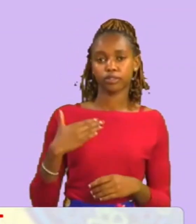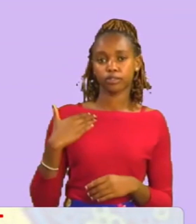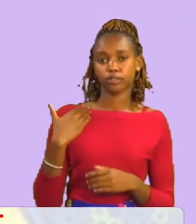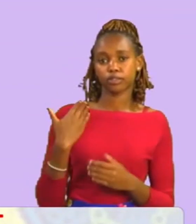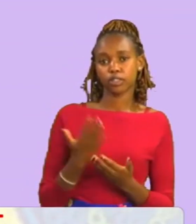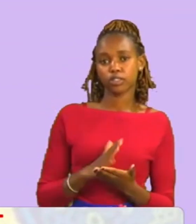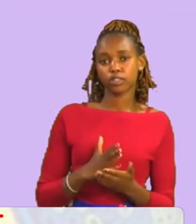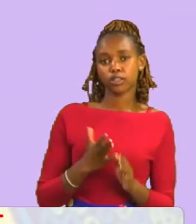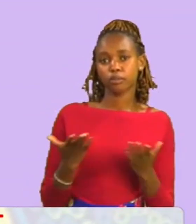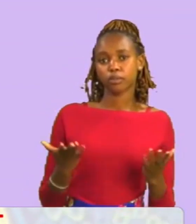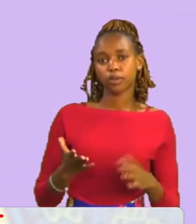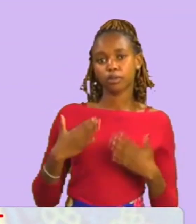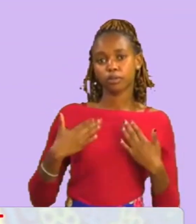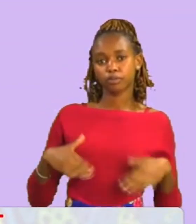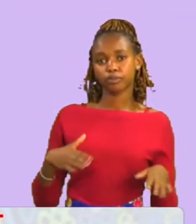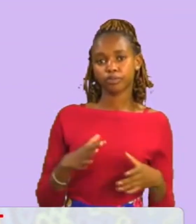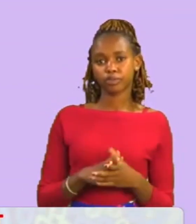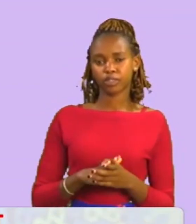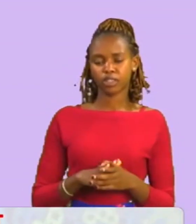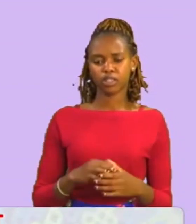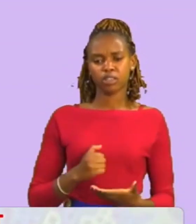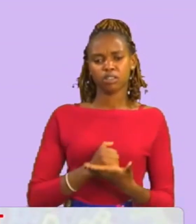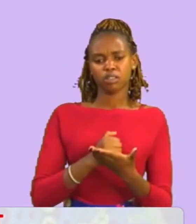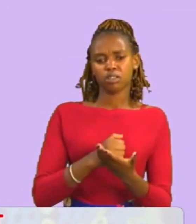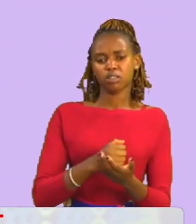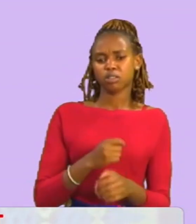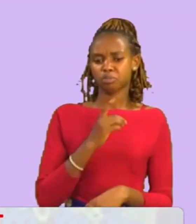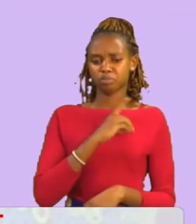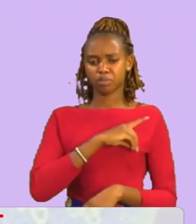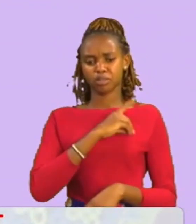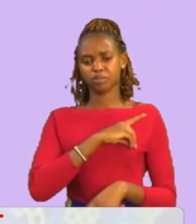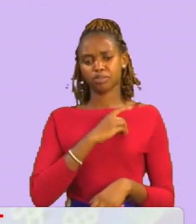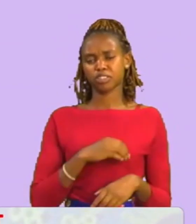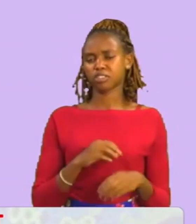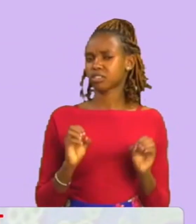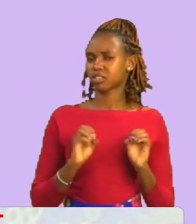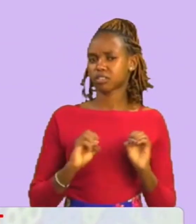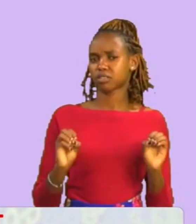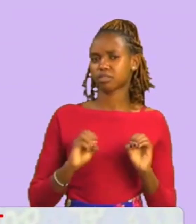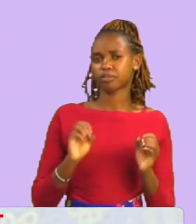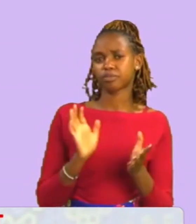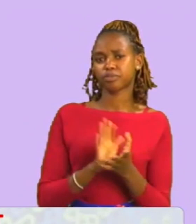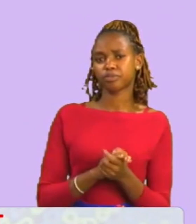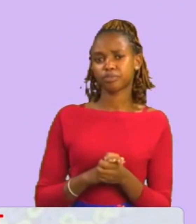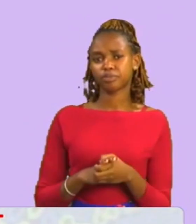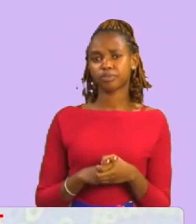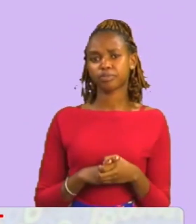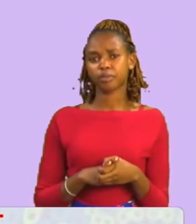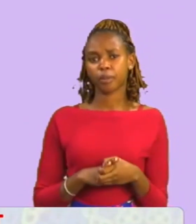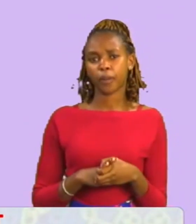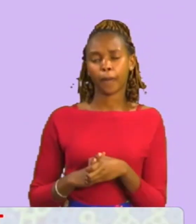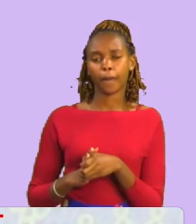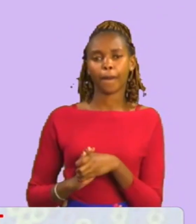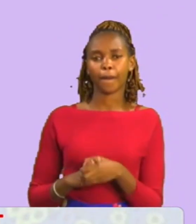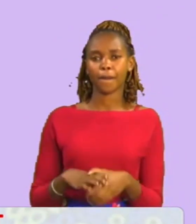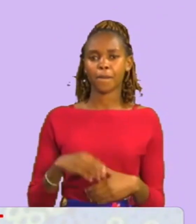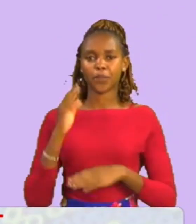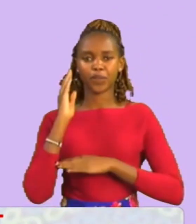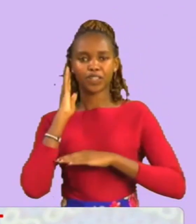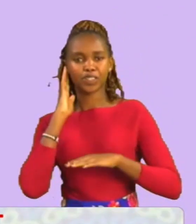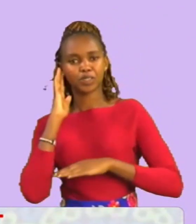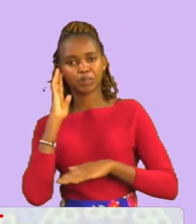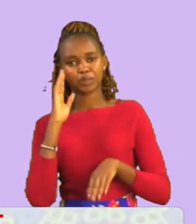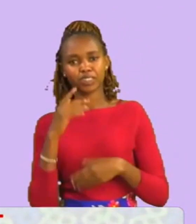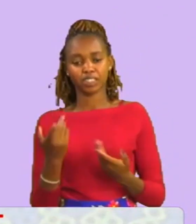Atusaidiane mazee. Nikikupigia mazee niko chini. Smollet kusumbua. Ni sawa. Unafungua yeye anasema na Smollet kwa WhatsApp.